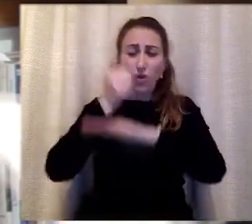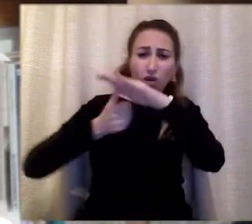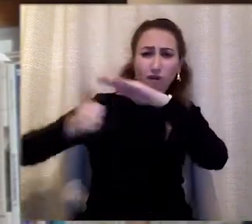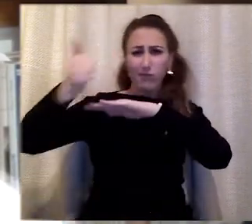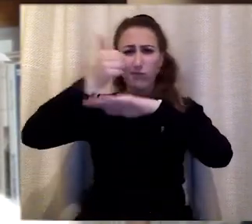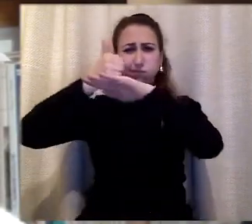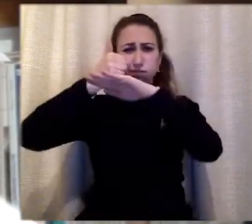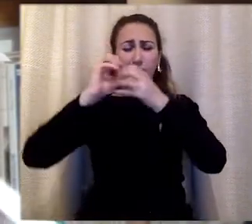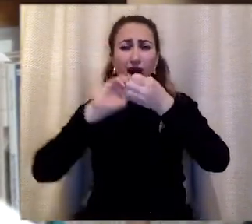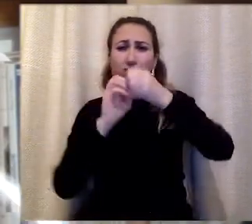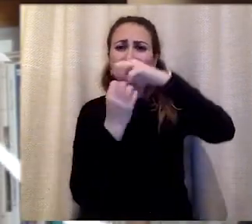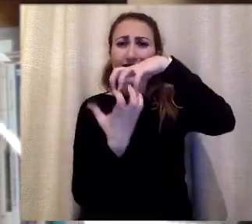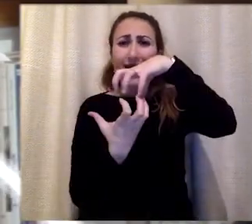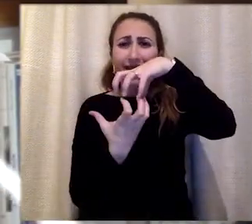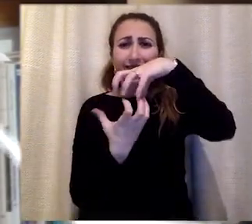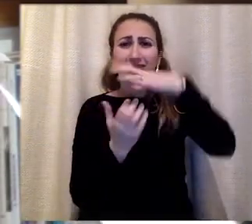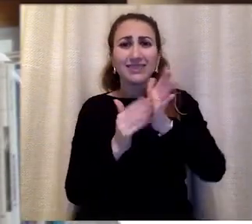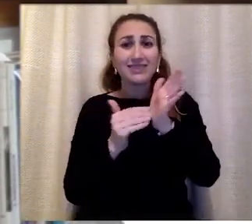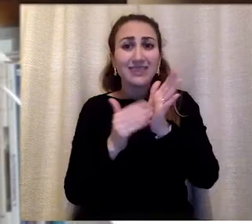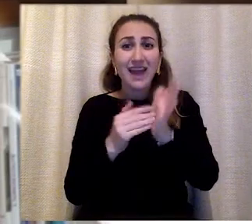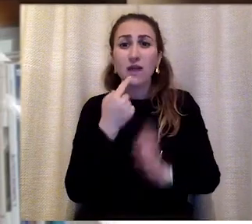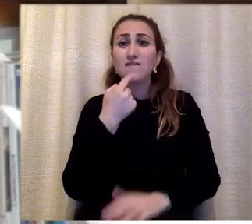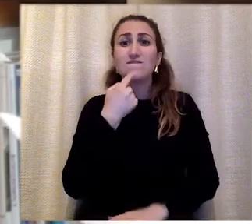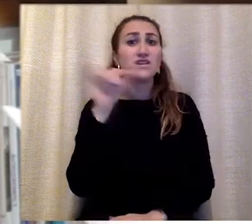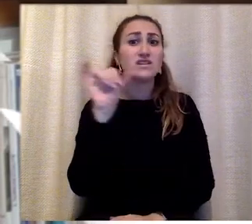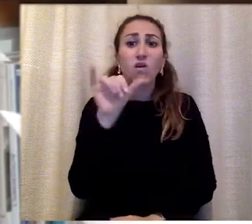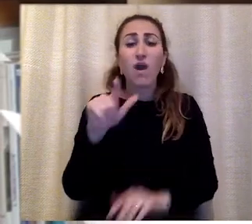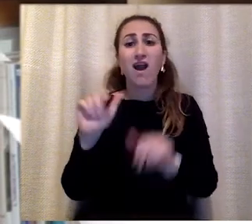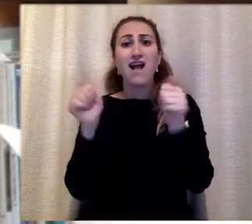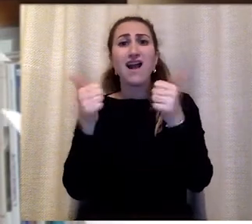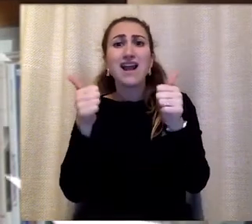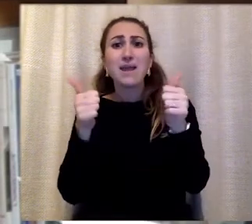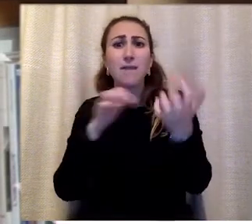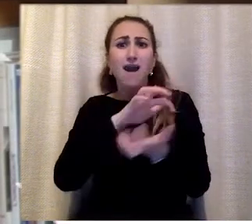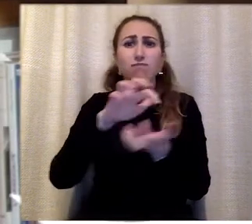soit climatiques ou d'une maladie comme nous connaissons.